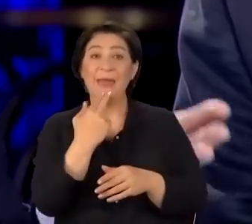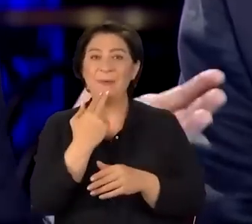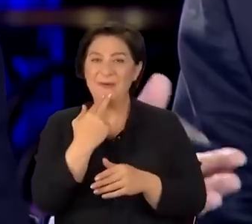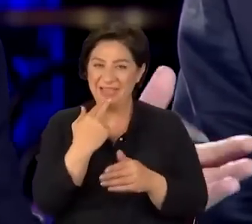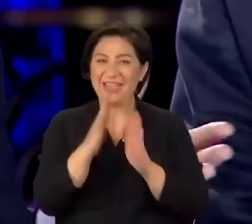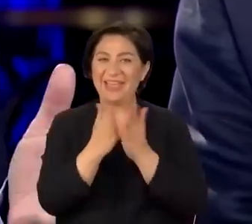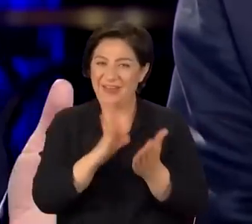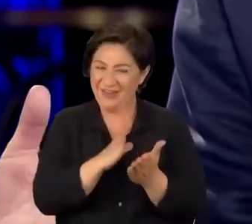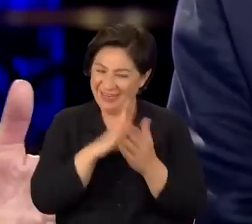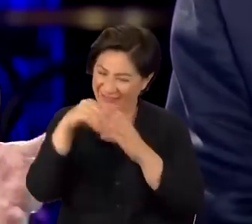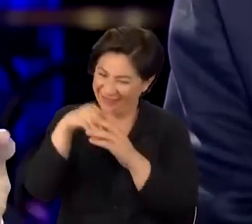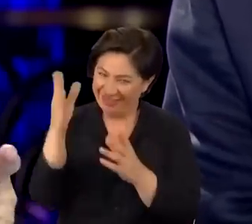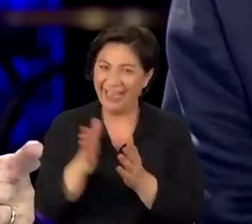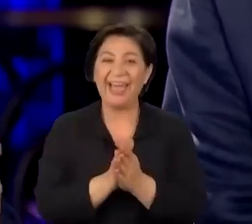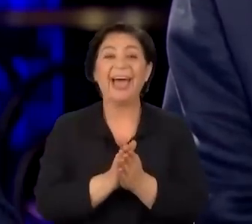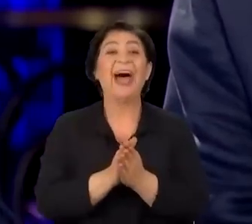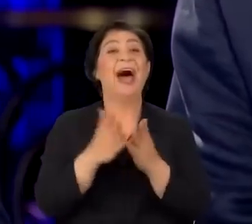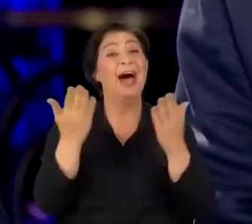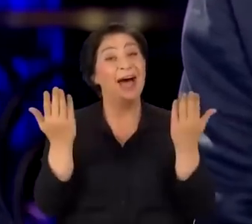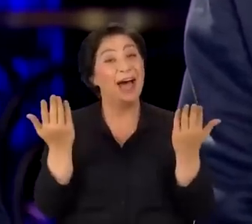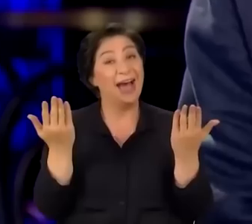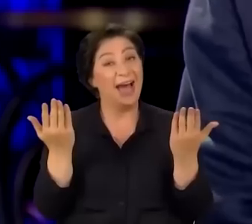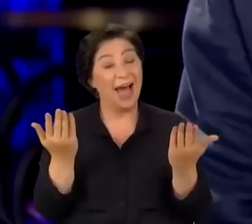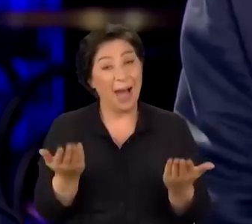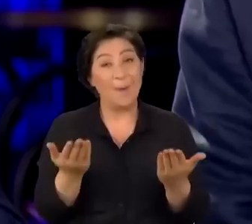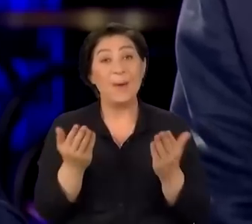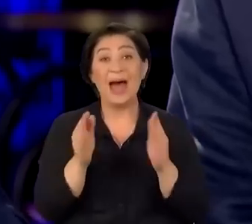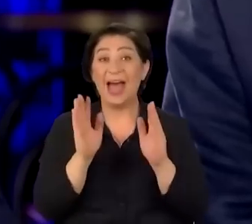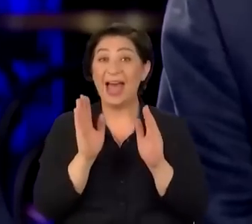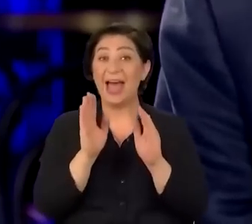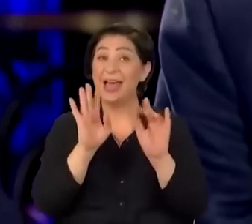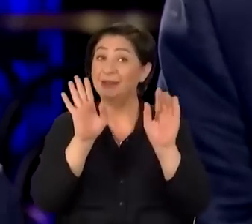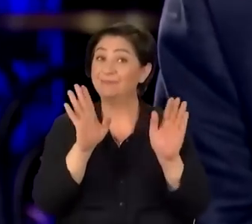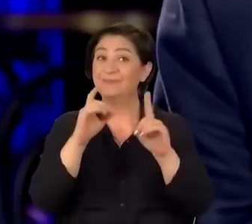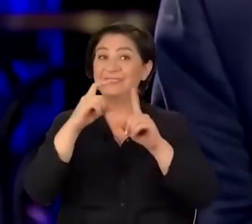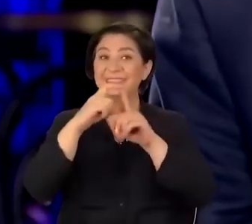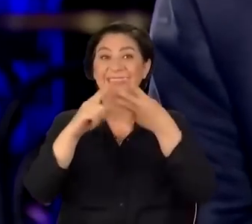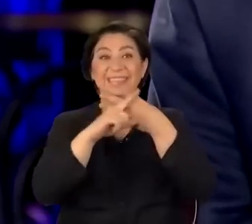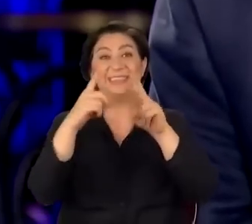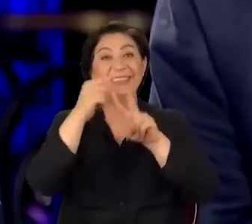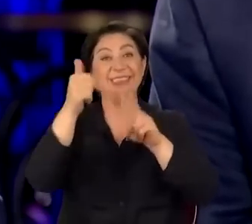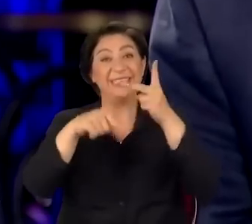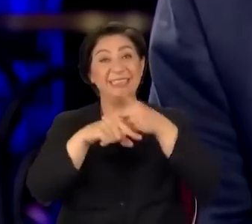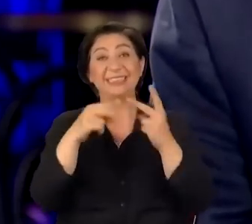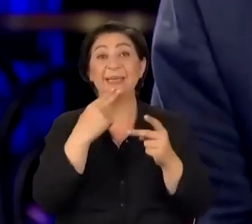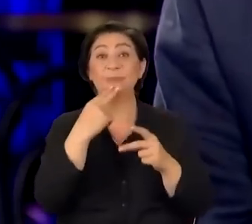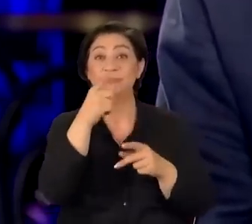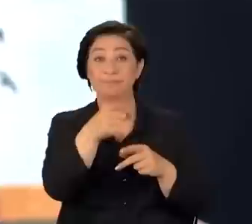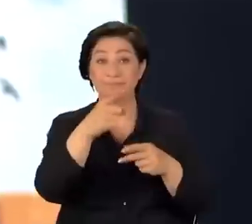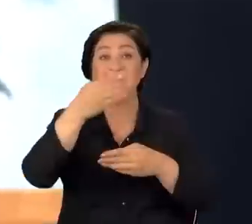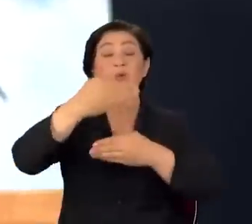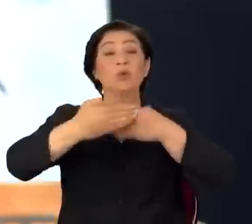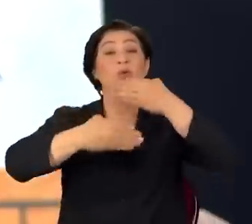orada. Görmüşsünüz biliyorum. Evet, evet. Ama diğer duvar hemen, var. Hemen söz edelim. Sayın Deniz Ülke Araboğan'ın Duvar kitabı önerdim.